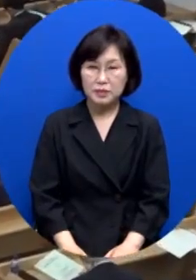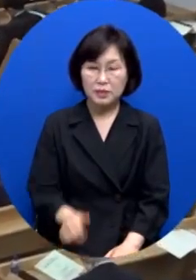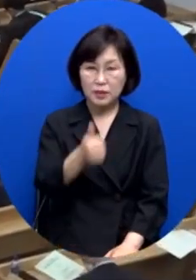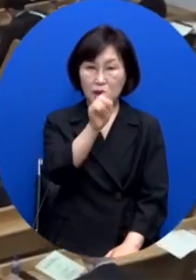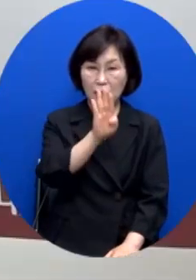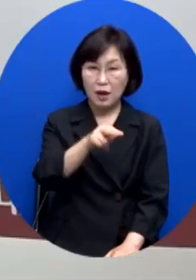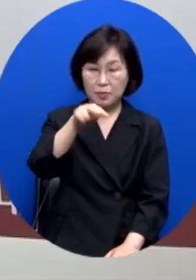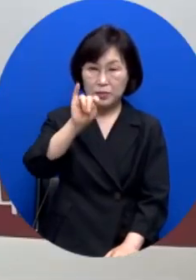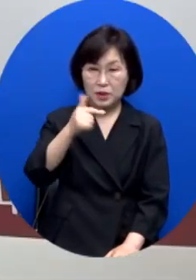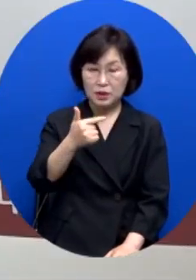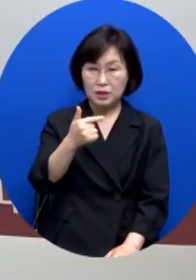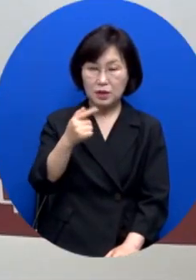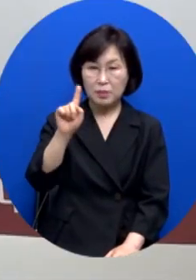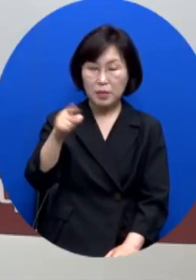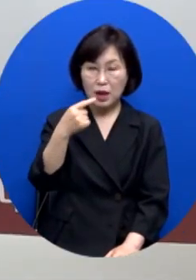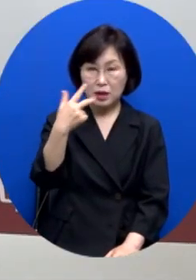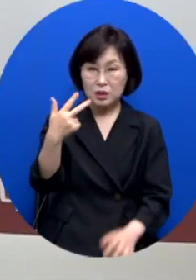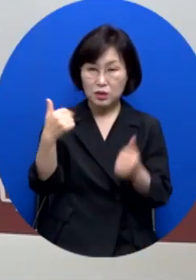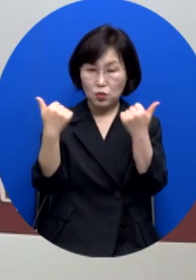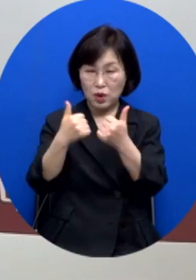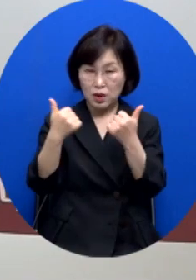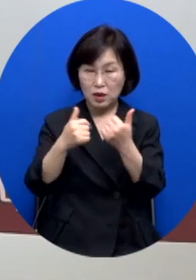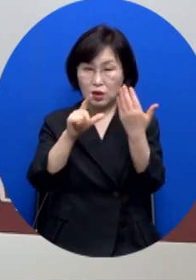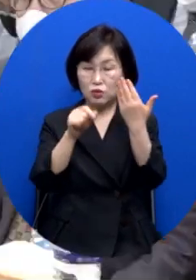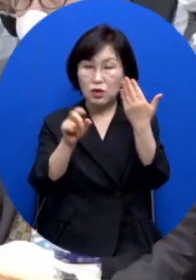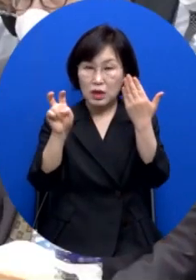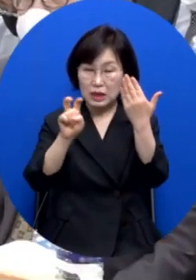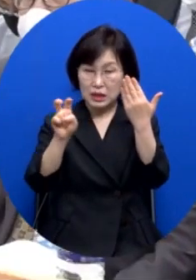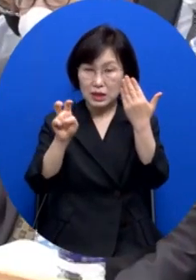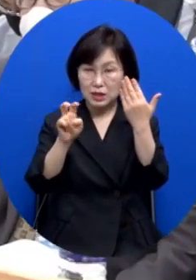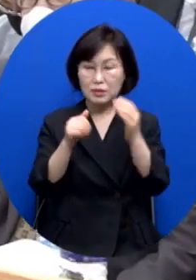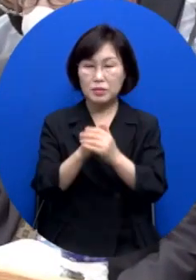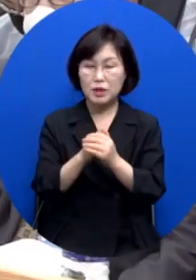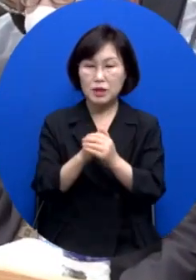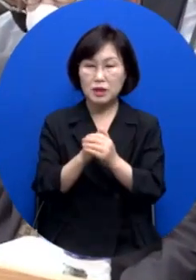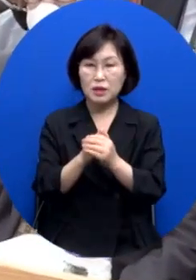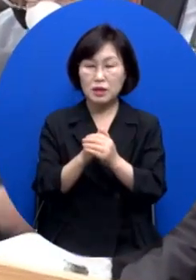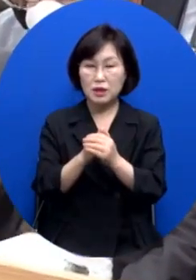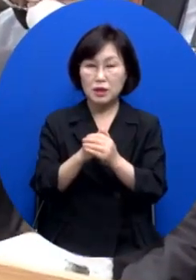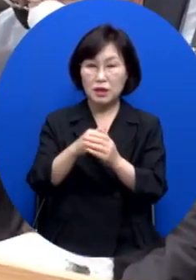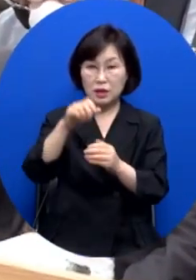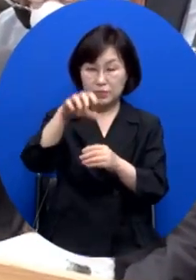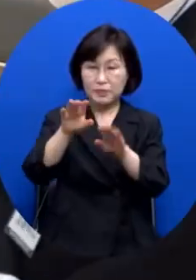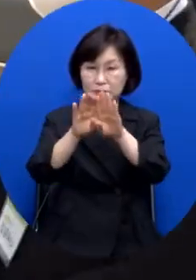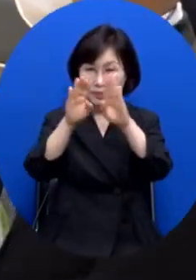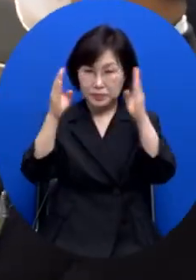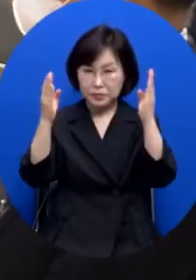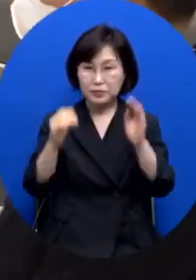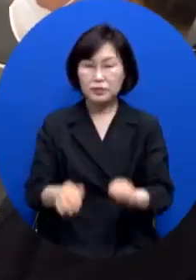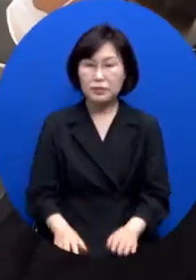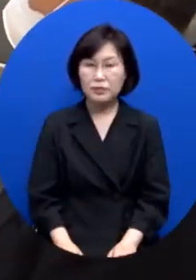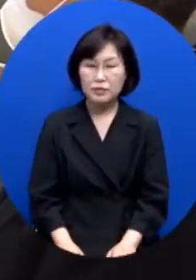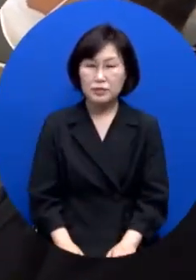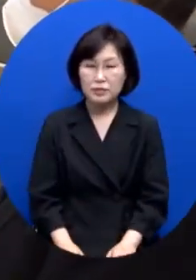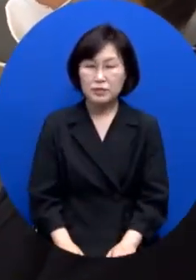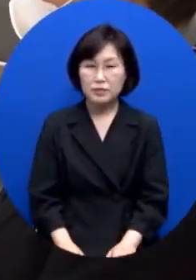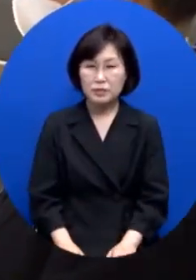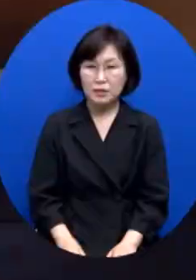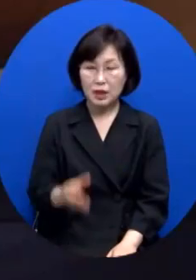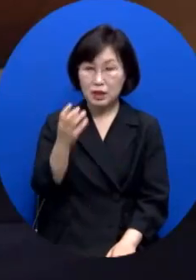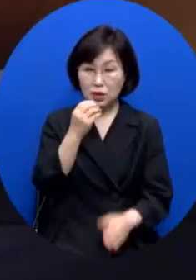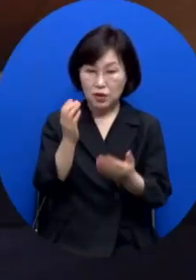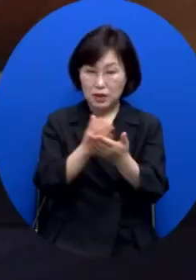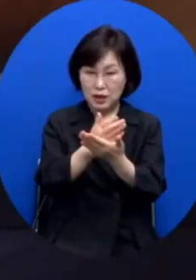대한예술계장로회 합신 제107회 총회가 20일 중계 충성교회 별내 캠퍼스에서 개회했습니다. 개회 예배와 성찬식에